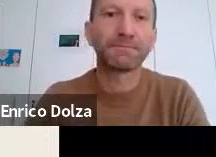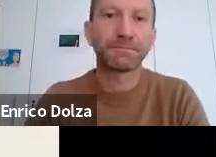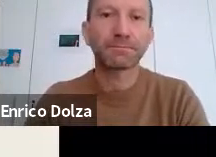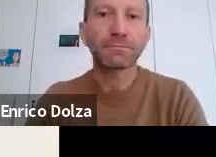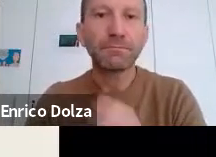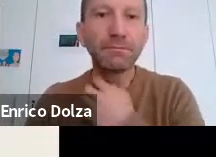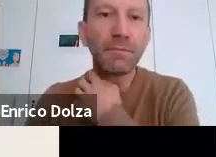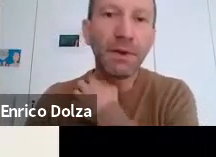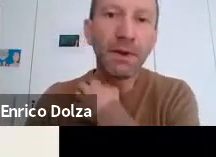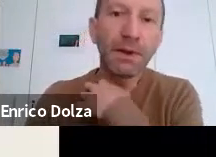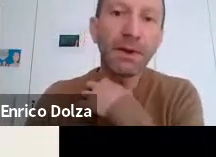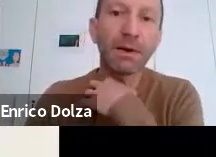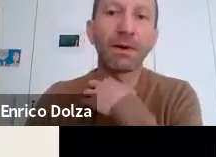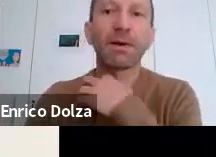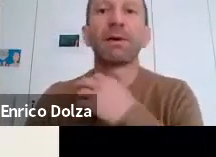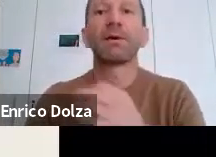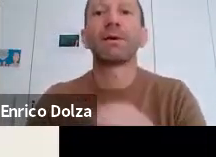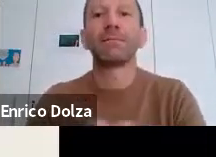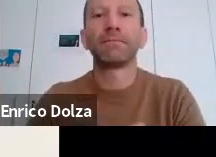us.